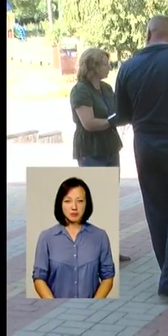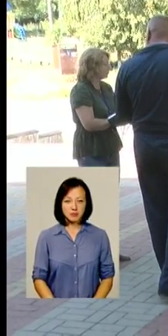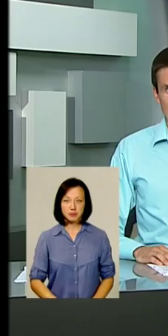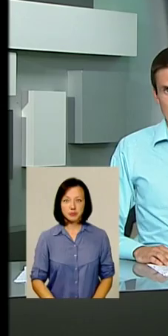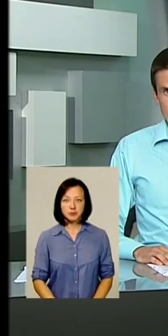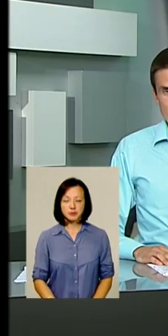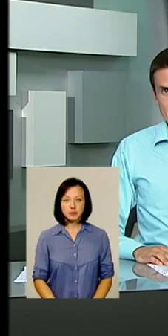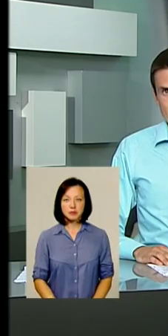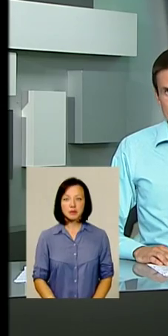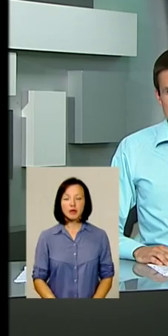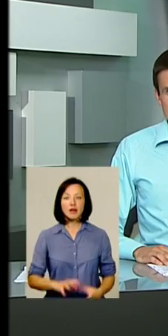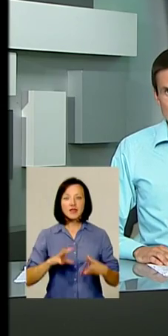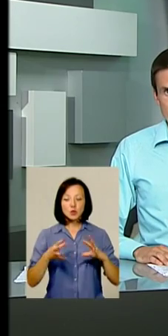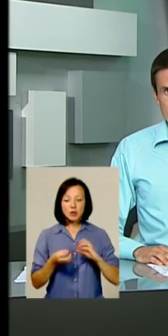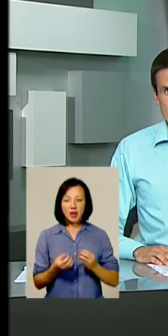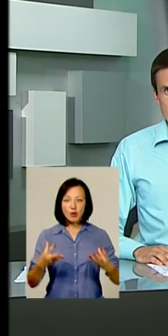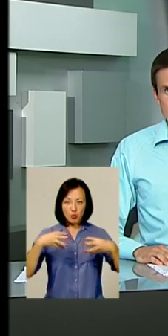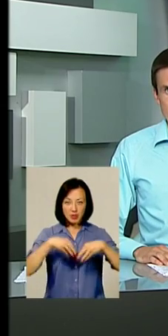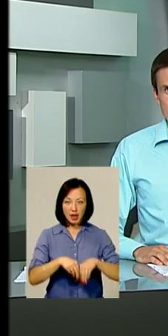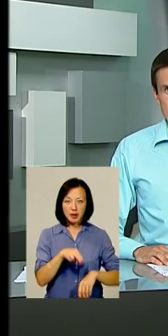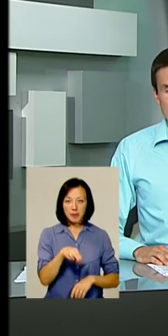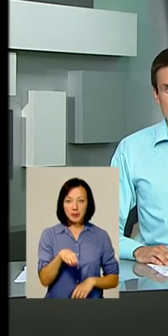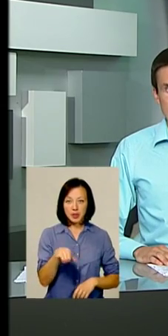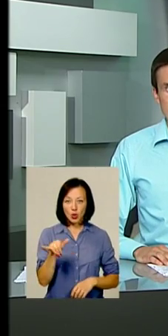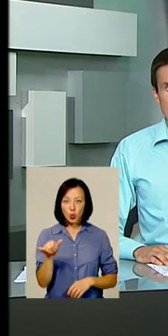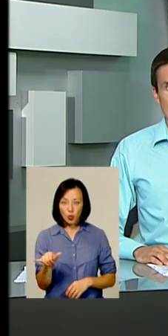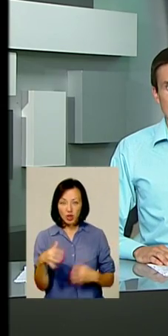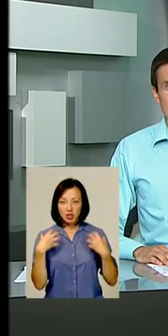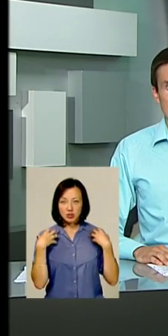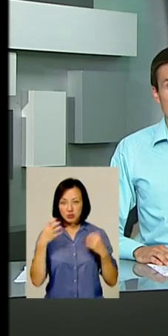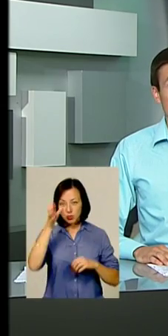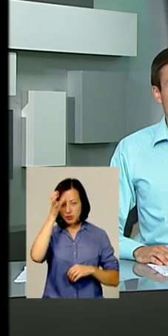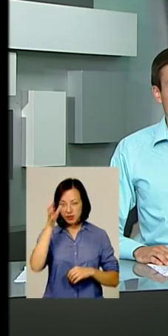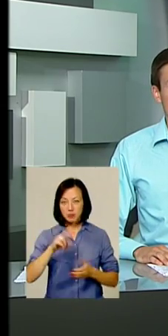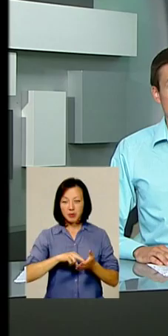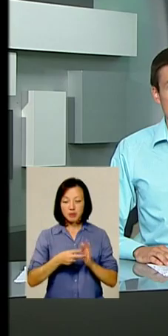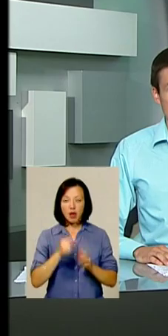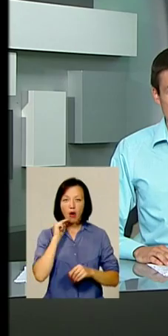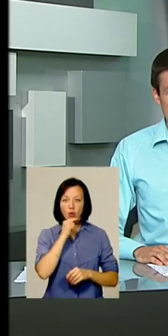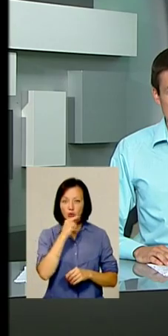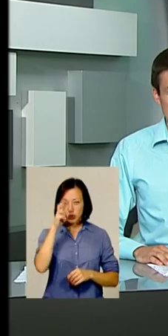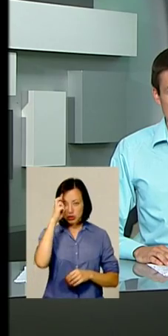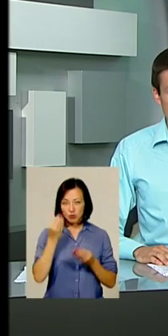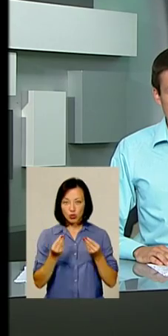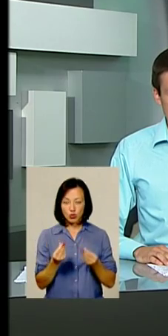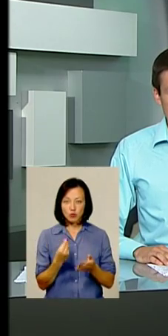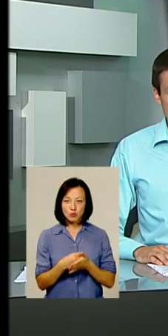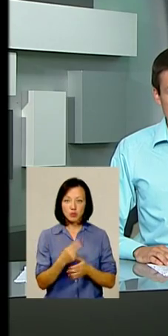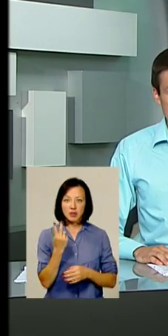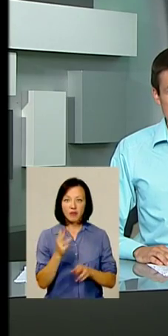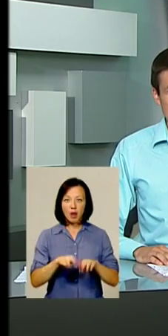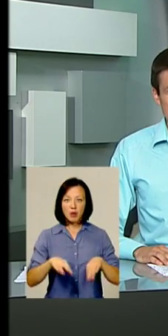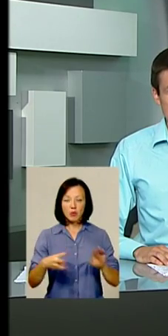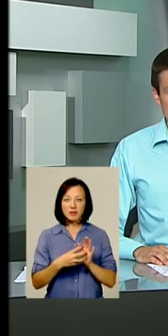В результаті об'єднання профтехзакладів освітній департамент краю передбачає економію бюджетних грошей у сумі 2